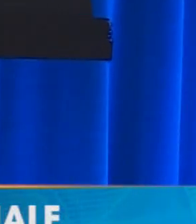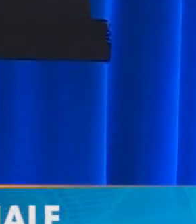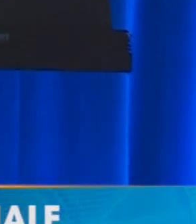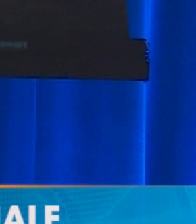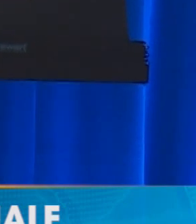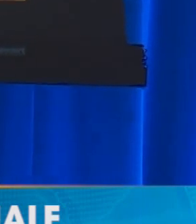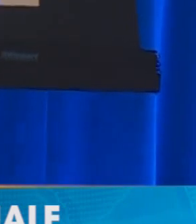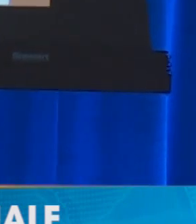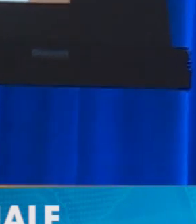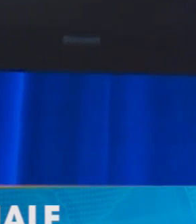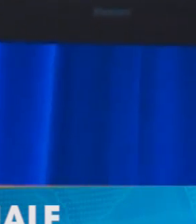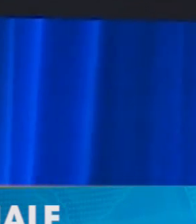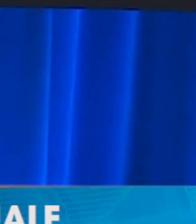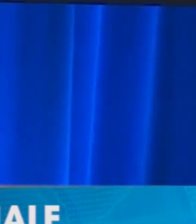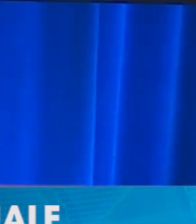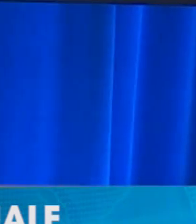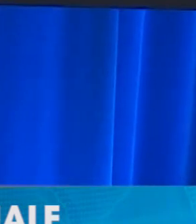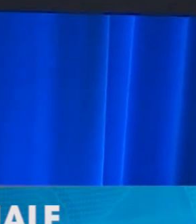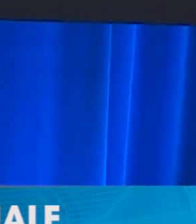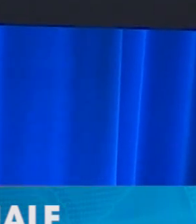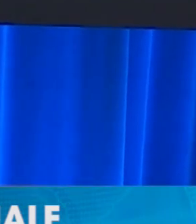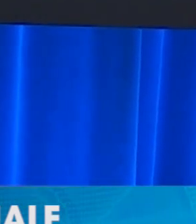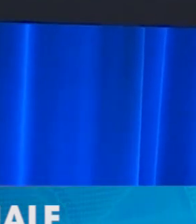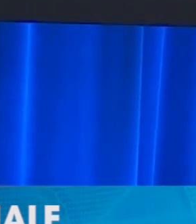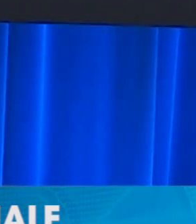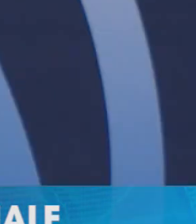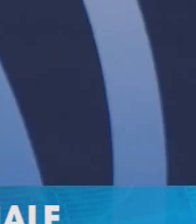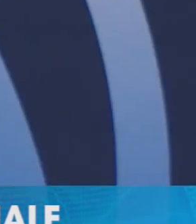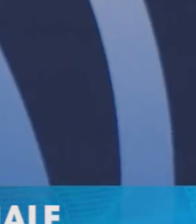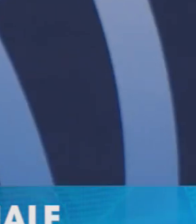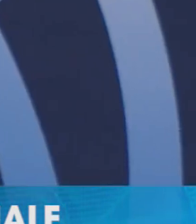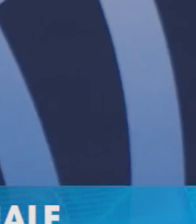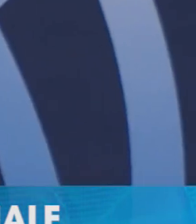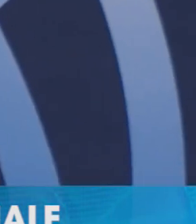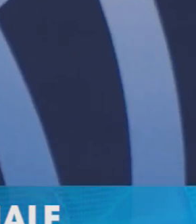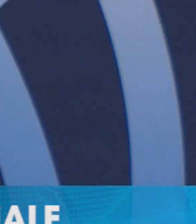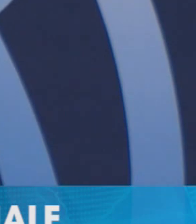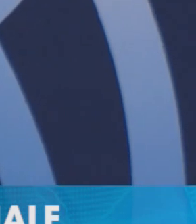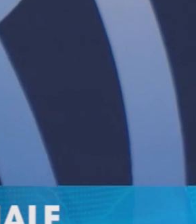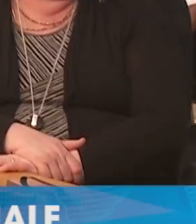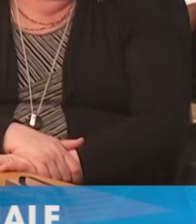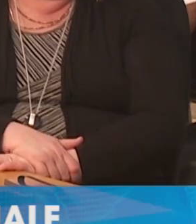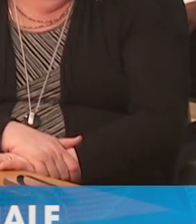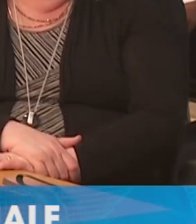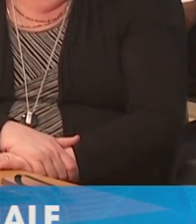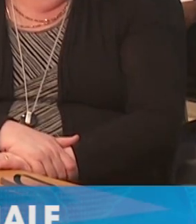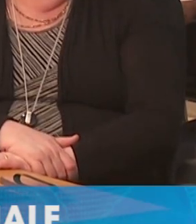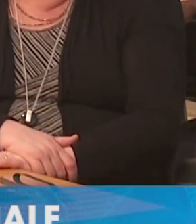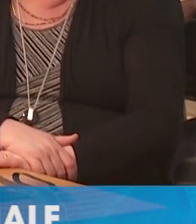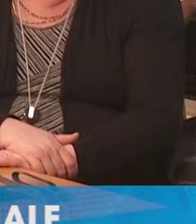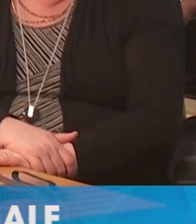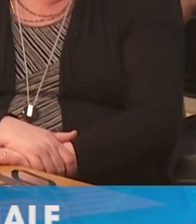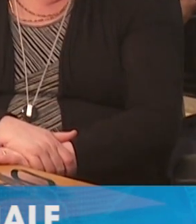Plus d'appui et plus de soutien financier pour le secteur privé ivoirien, c'est ce qu'a demandé hier le Premier